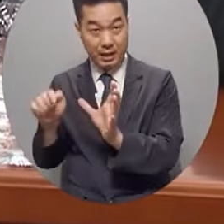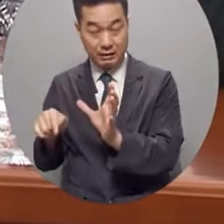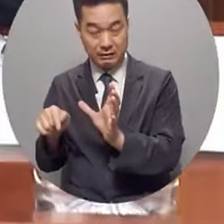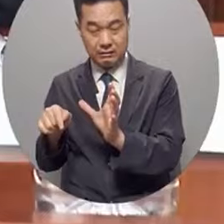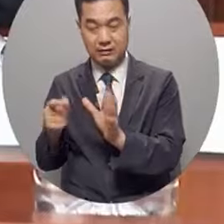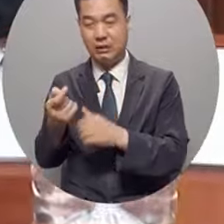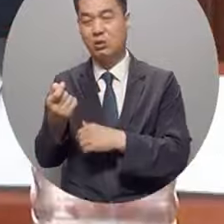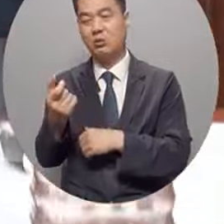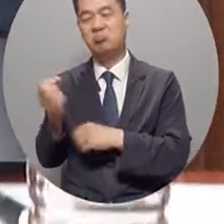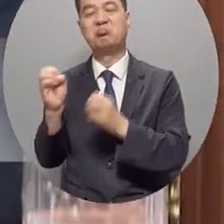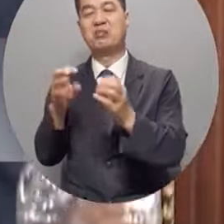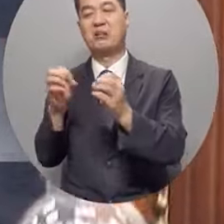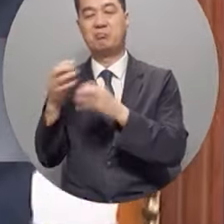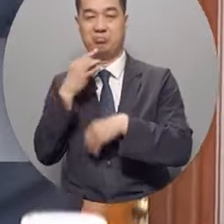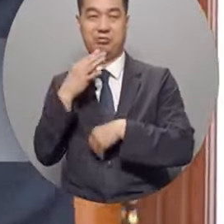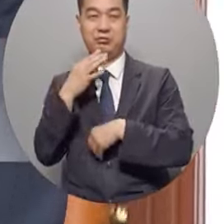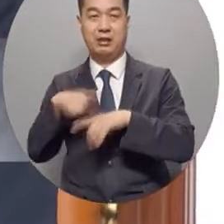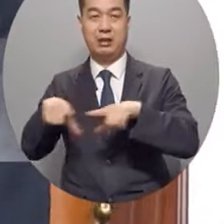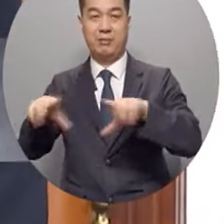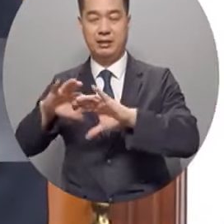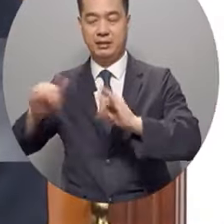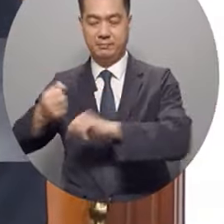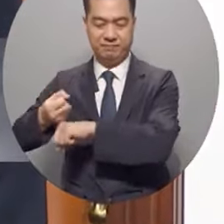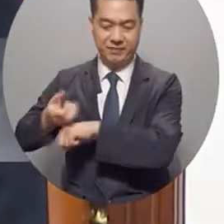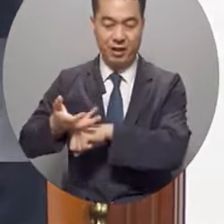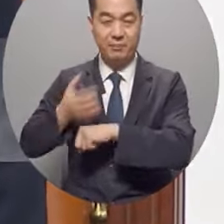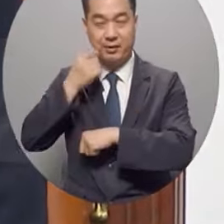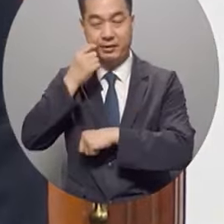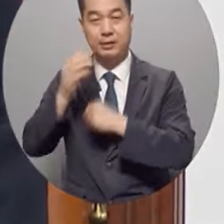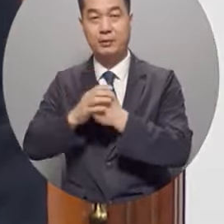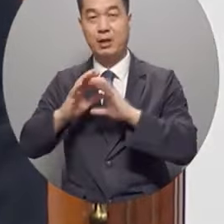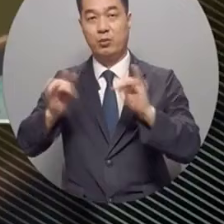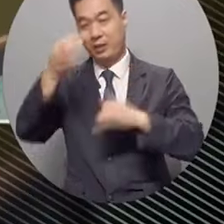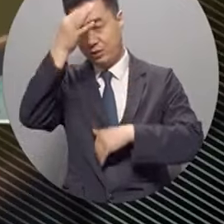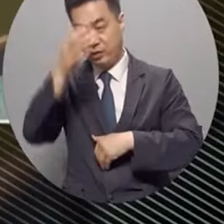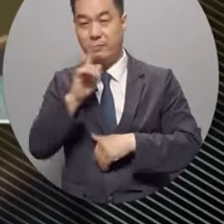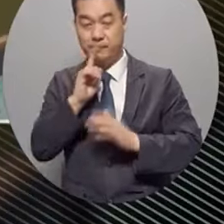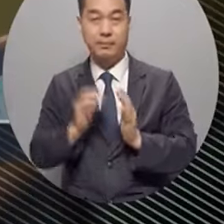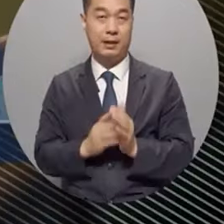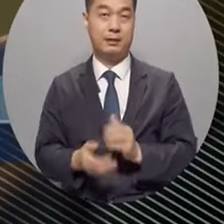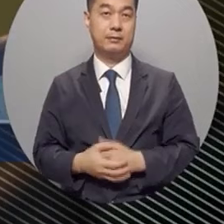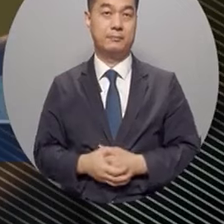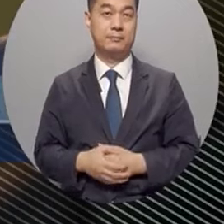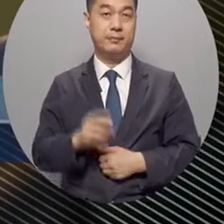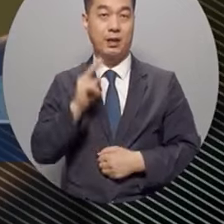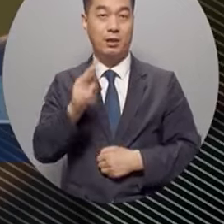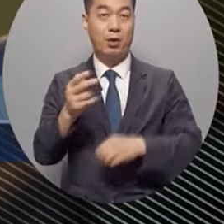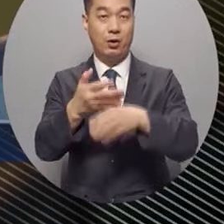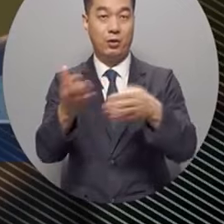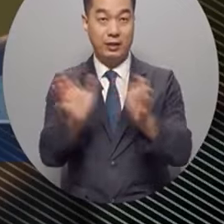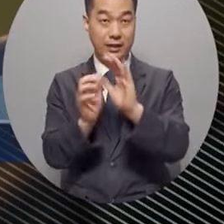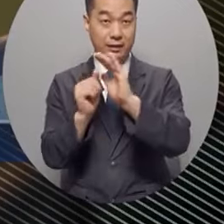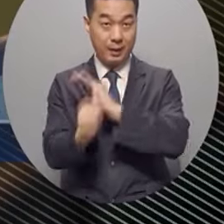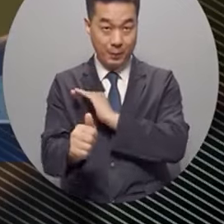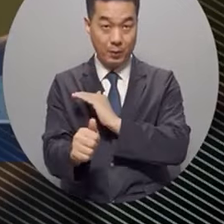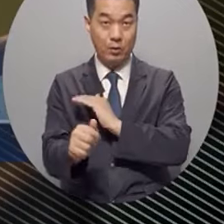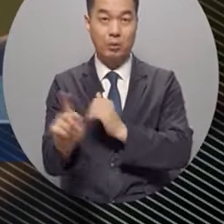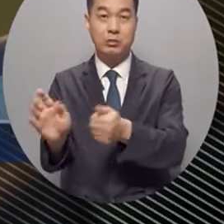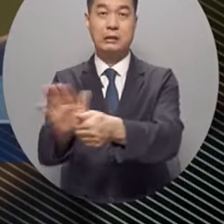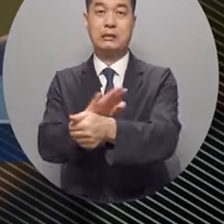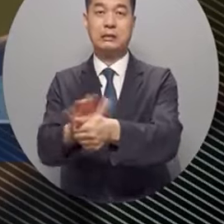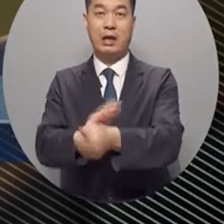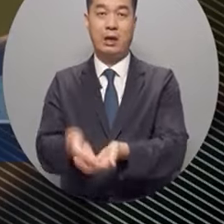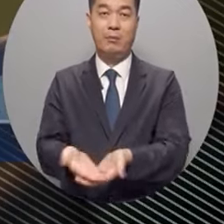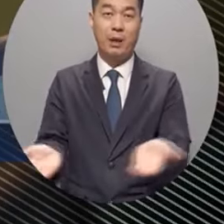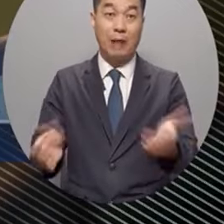이어졌다며 민심을 전하지 못해 국민들께도 죄송했다고 말했습니다 여당 대표를 만드는게 무슨 시혜를 베푸는게 아니잖아요